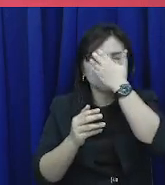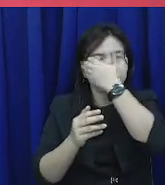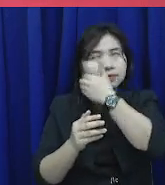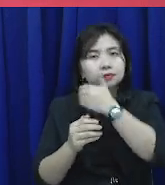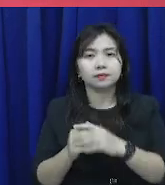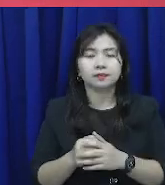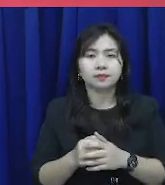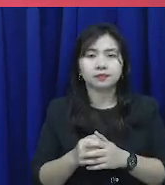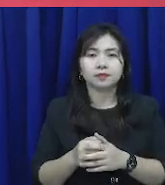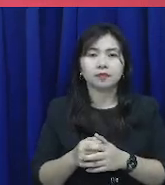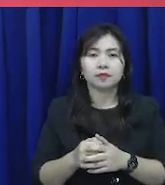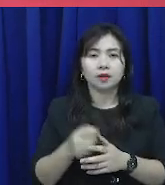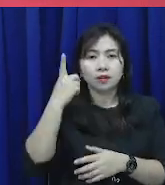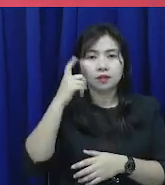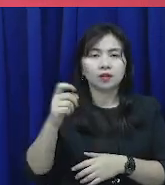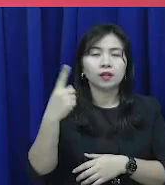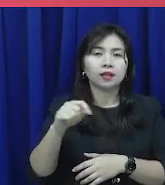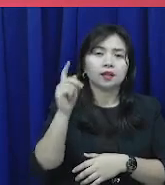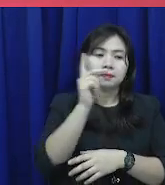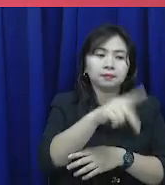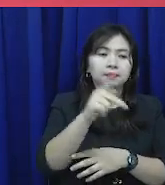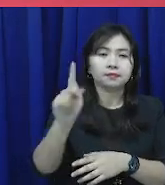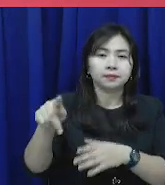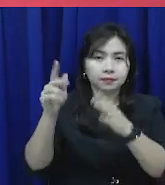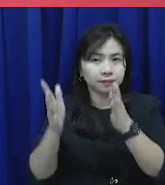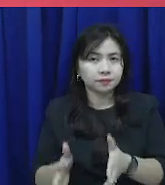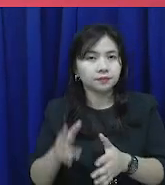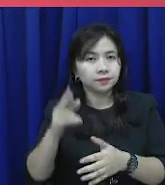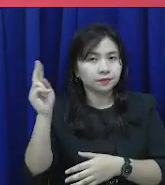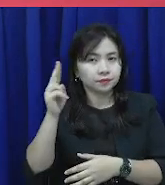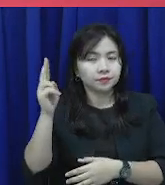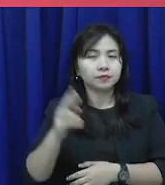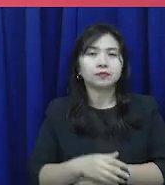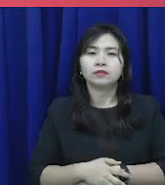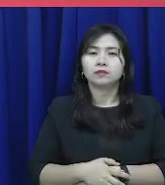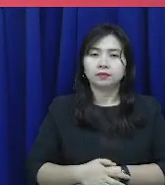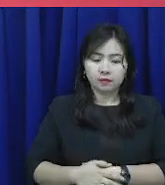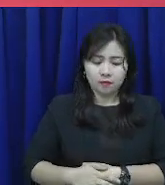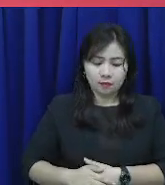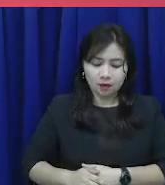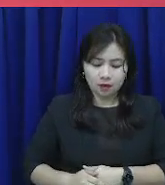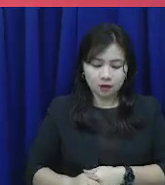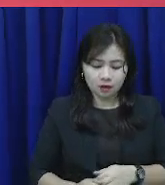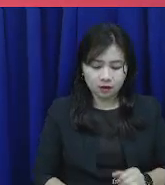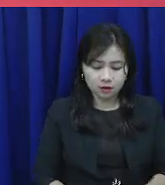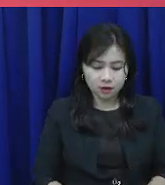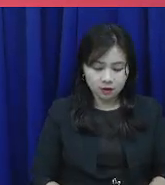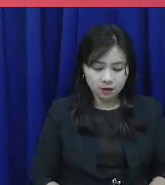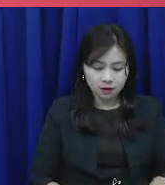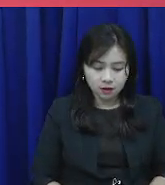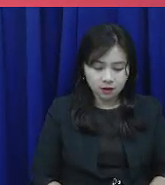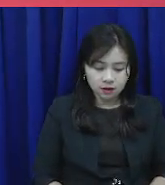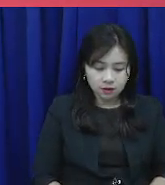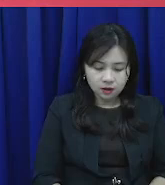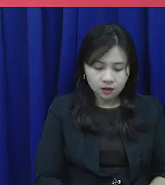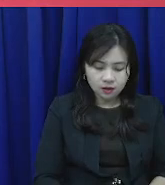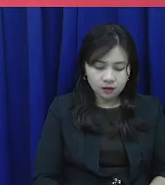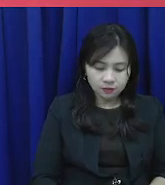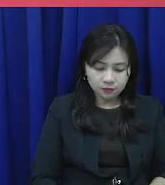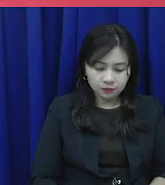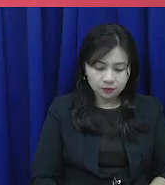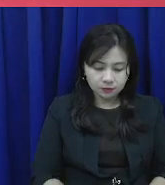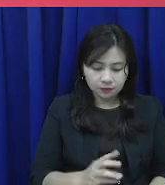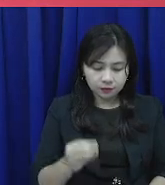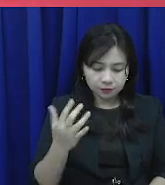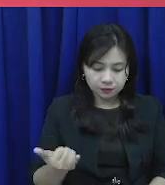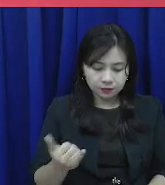use for the S for the S use you see nakayan ko po sinasabi yan sa inyo sa bawat isa po sa atin